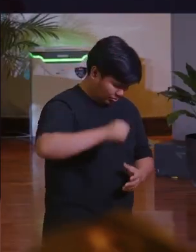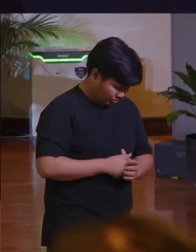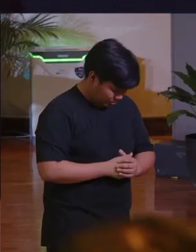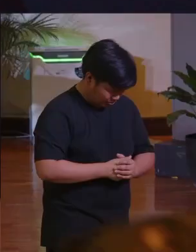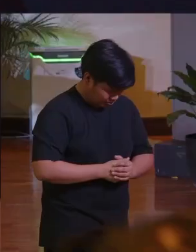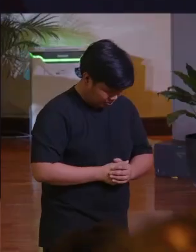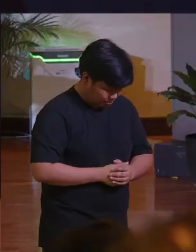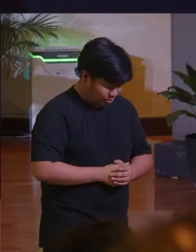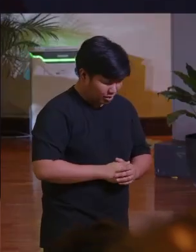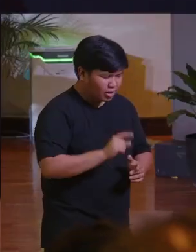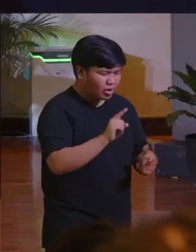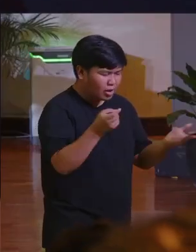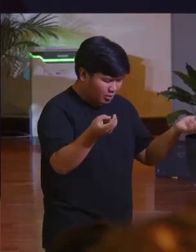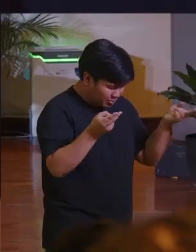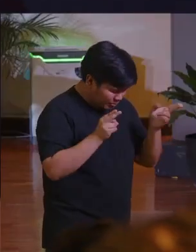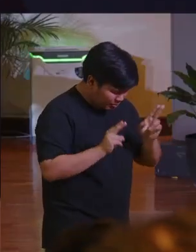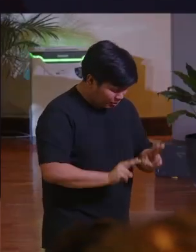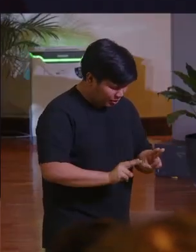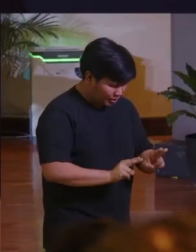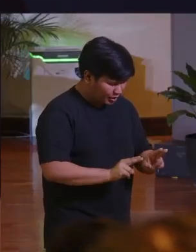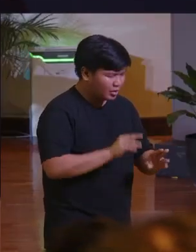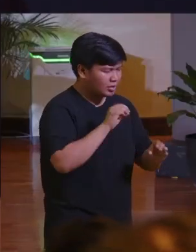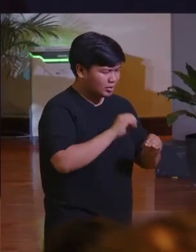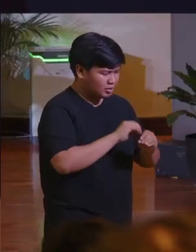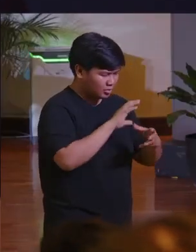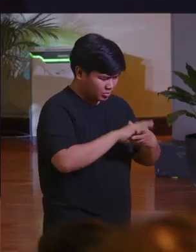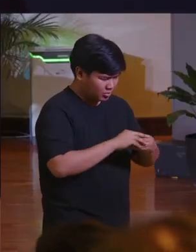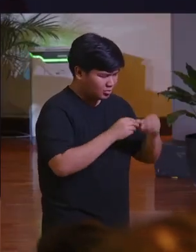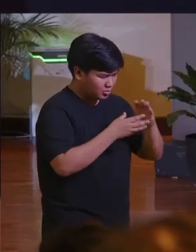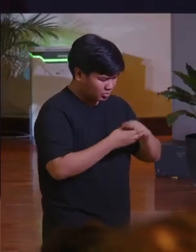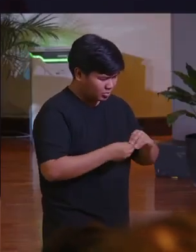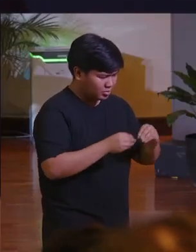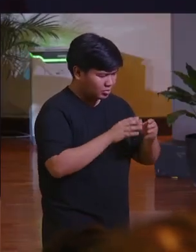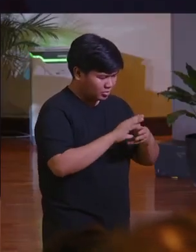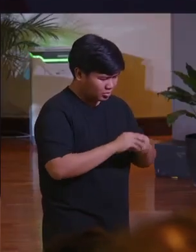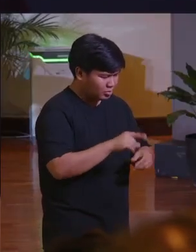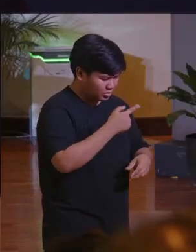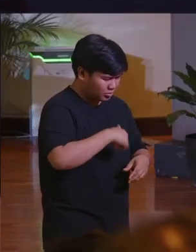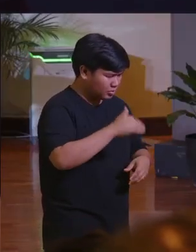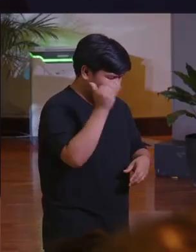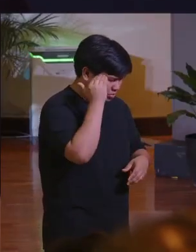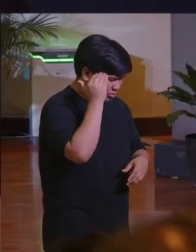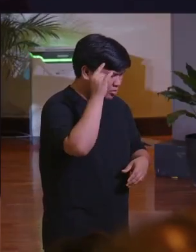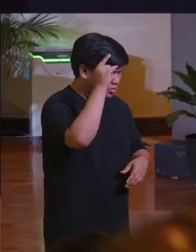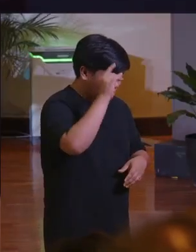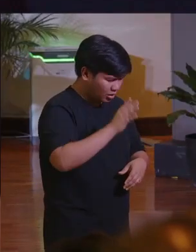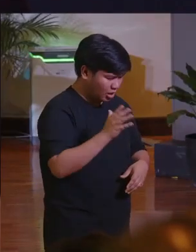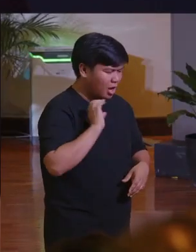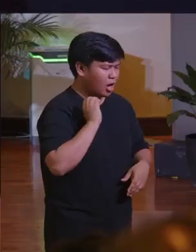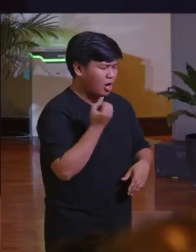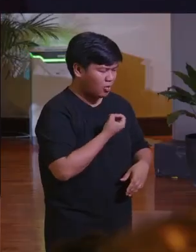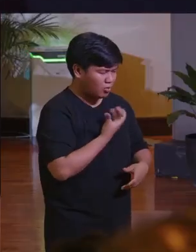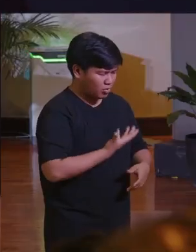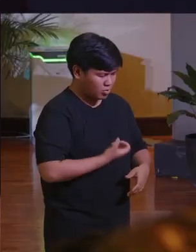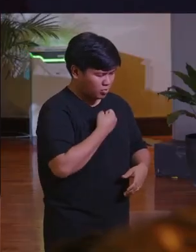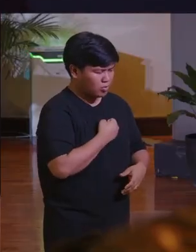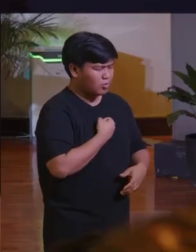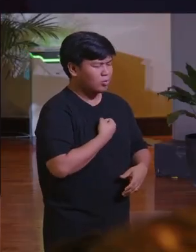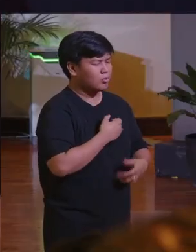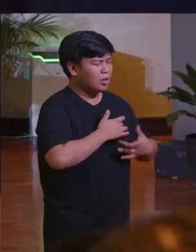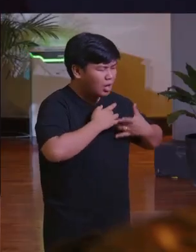At sa kanyang kwento, nababanag namin, O Diyos, ang sarili naming mga